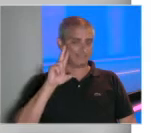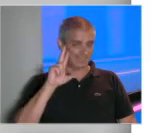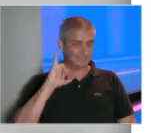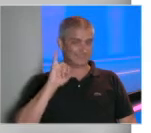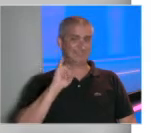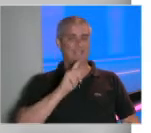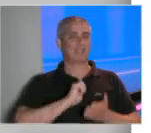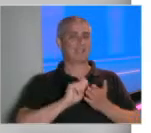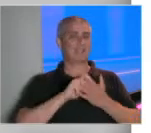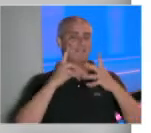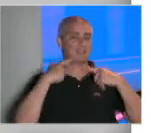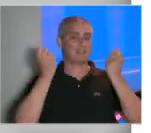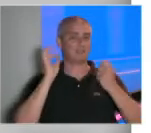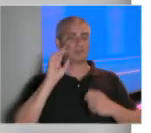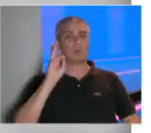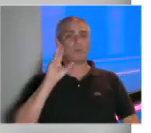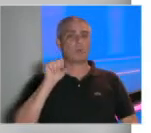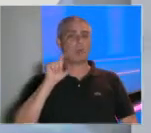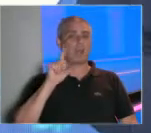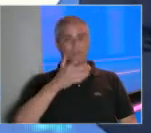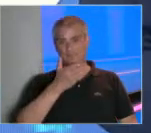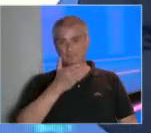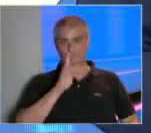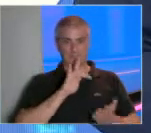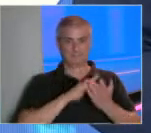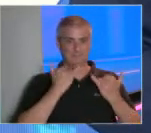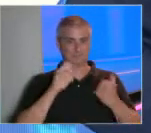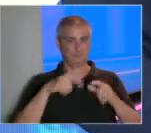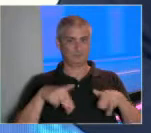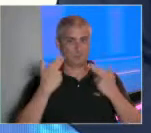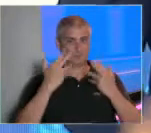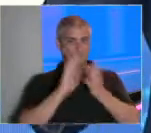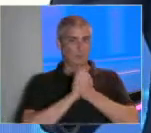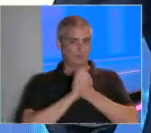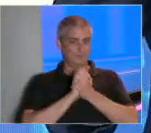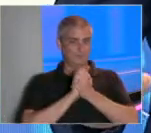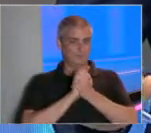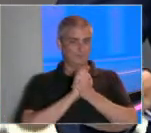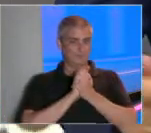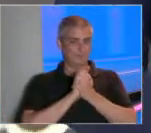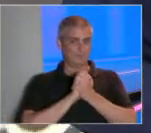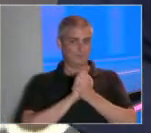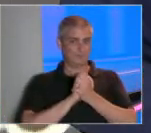ירקצי, כתבת לענייני חינוך של וואלה ניוז, היא נמצאת איתנו כעת בזום, שלום לך, הנה את.